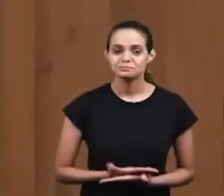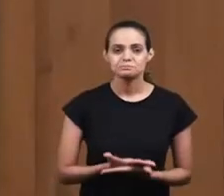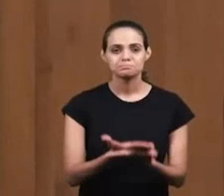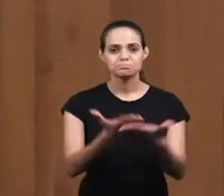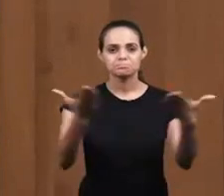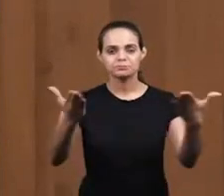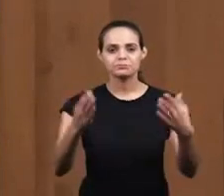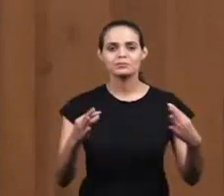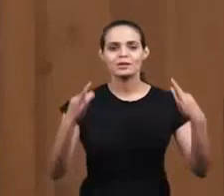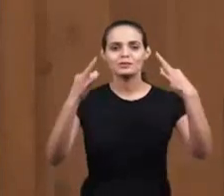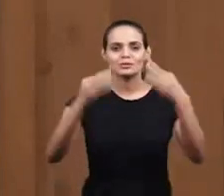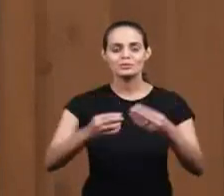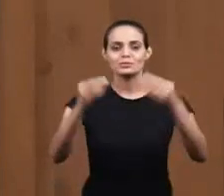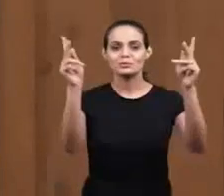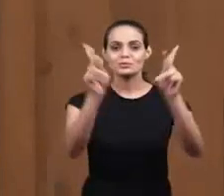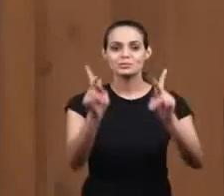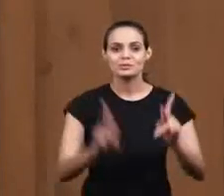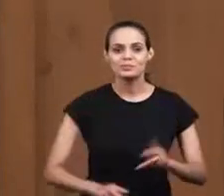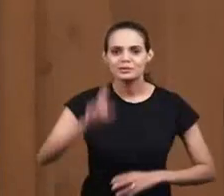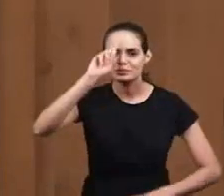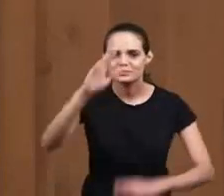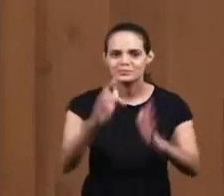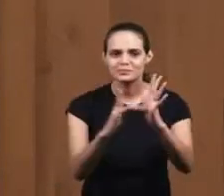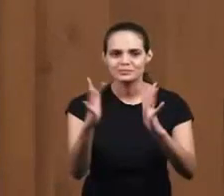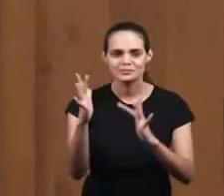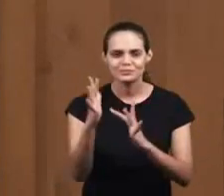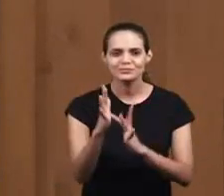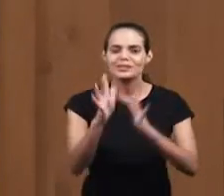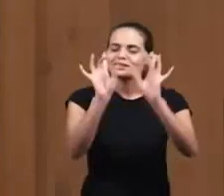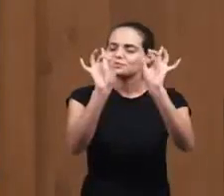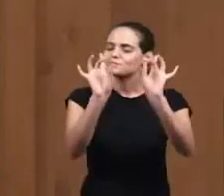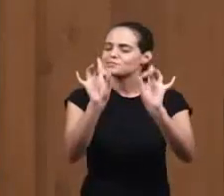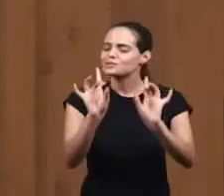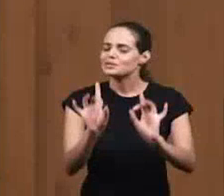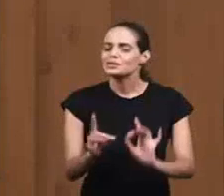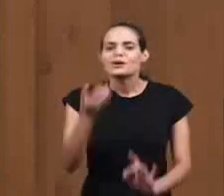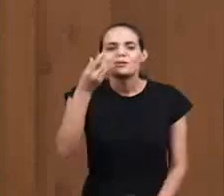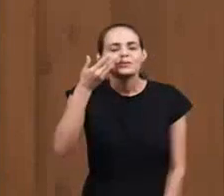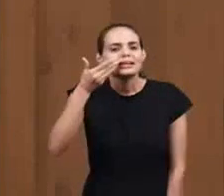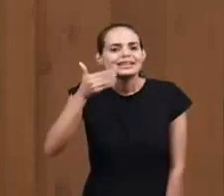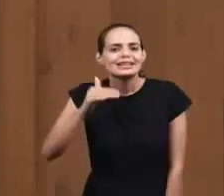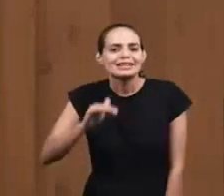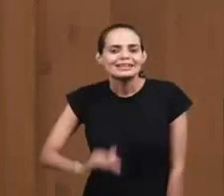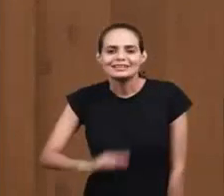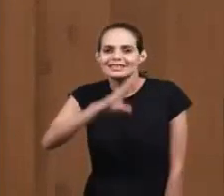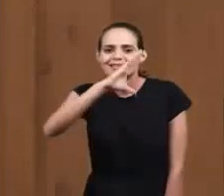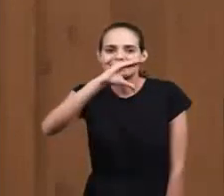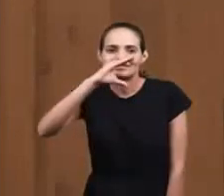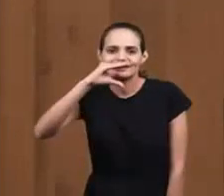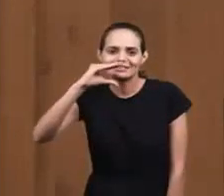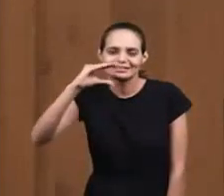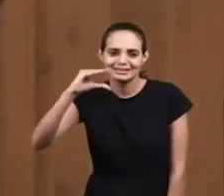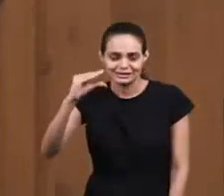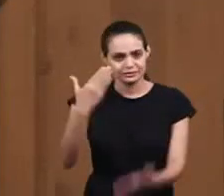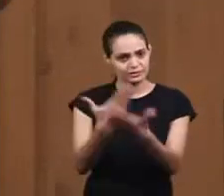sprechen. Wir begrüßen alle mit dem Frieden des Herrn Jesus, insbesondere die Kinder und